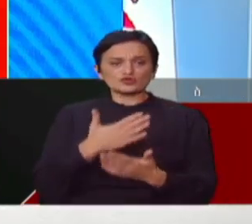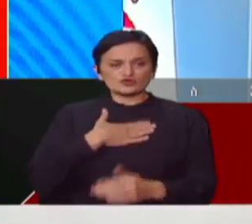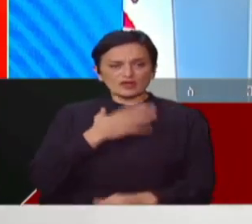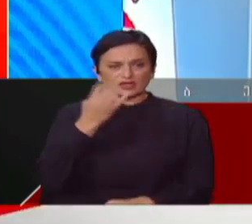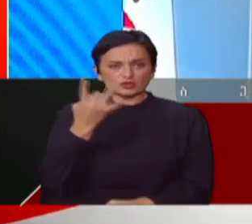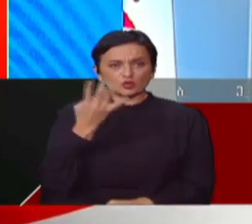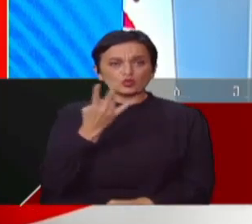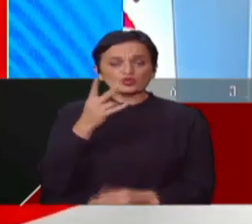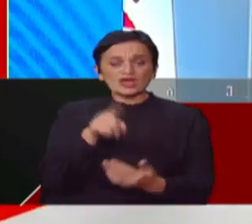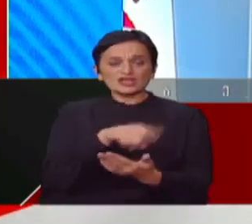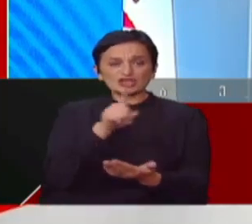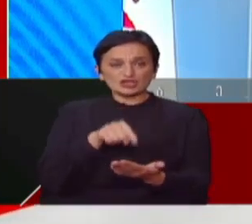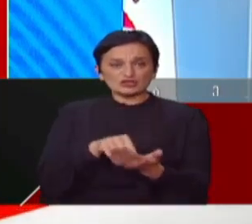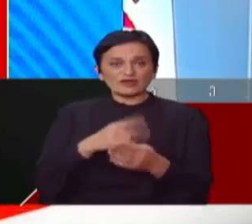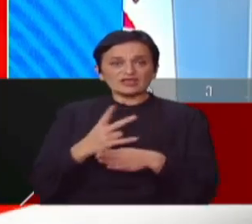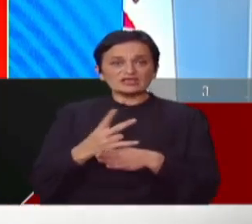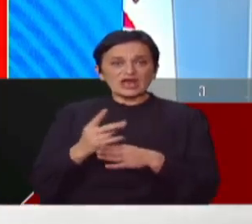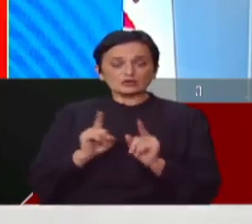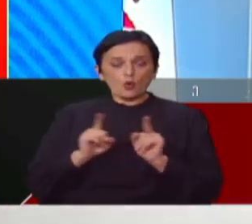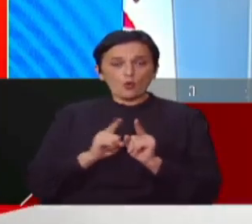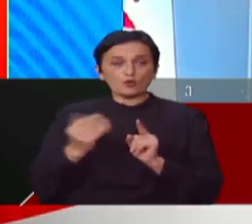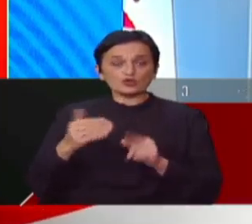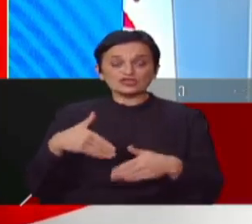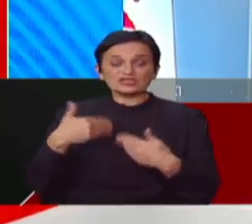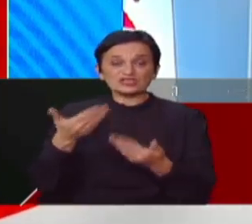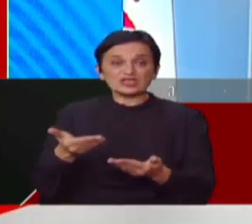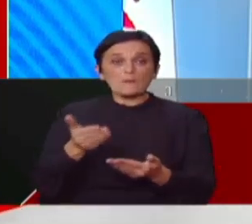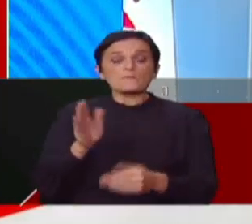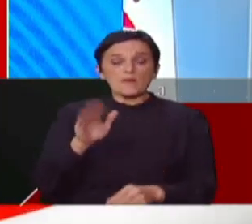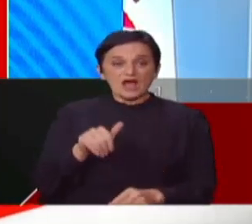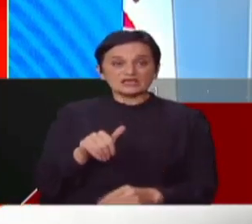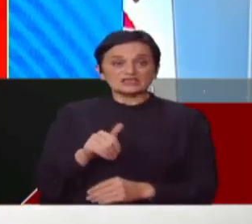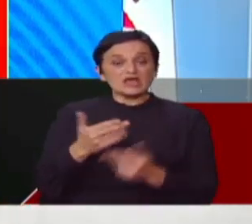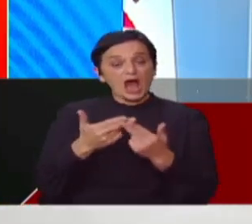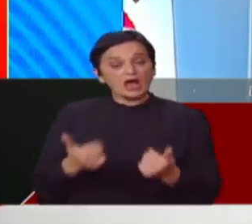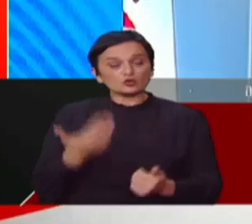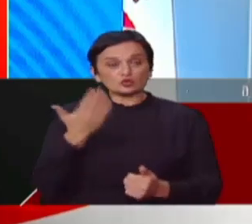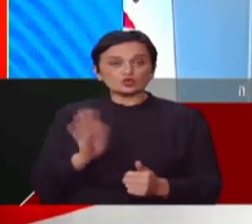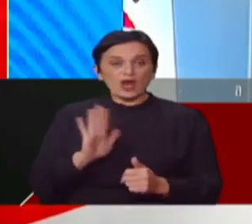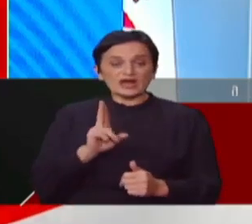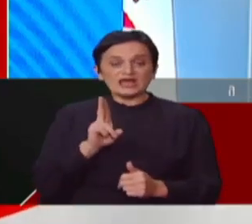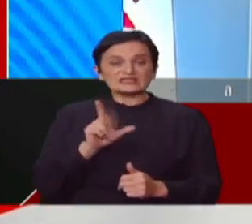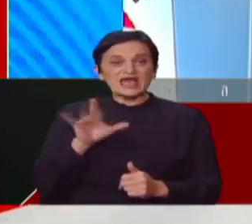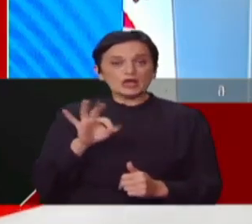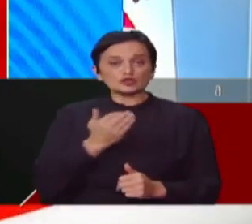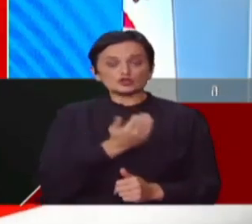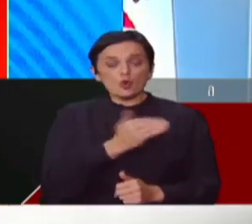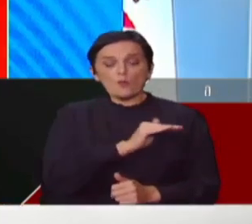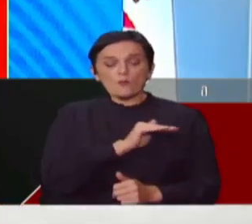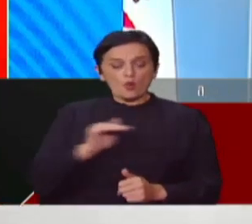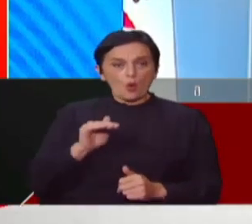китевертх радикалуры оппозиции синаше, амшен тхуаши майнц, агиаребен туарат цескос мер официалурат